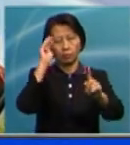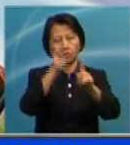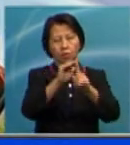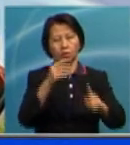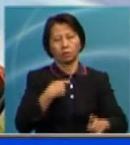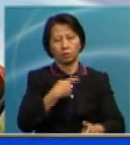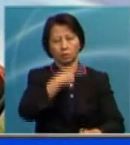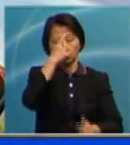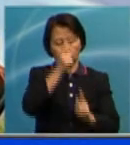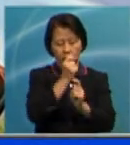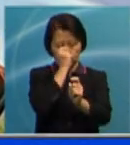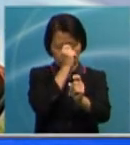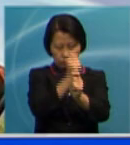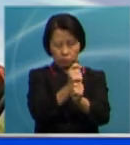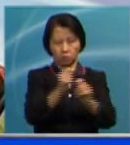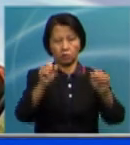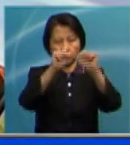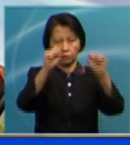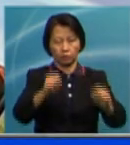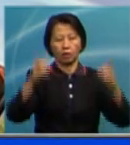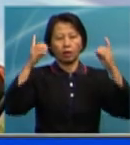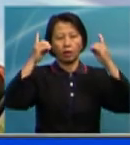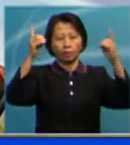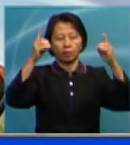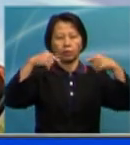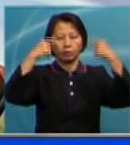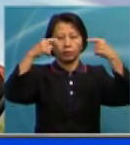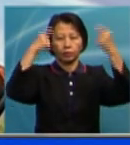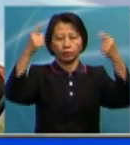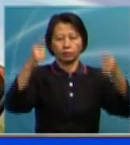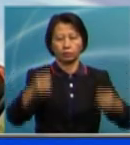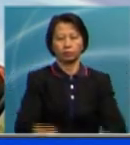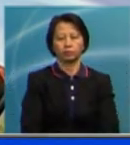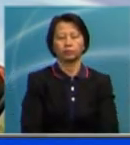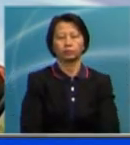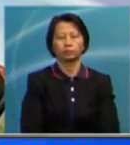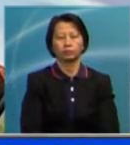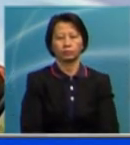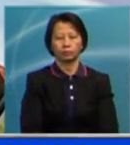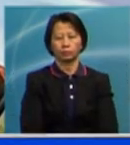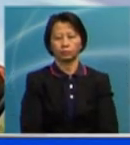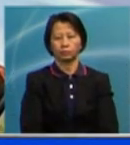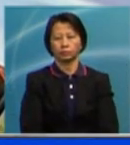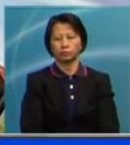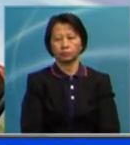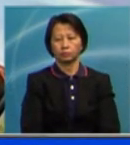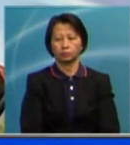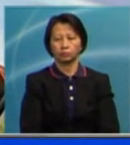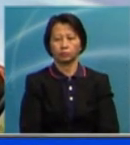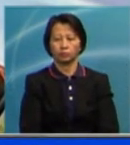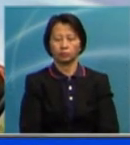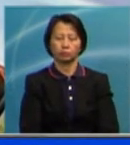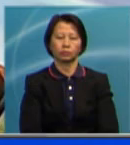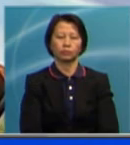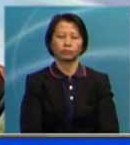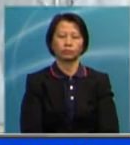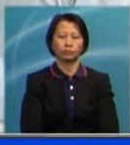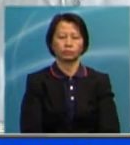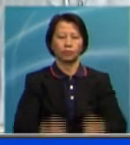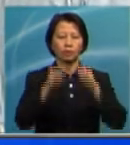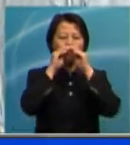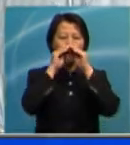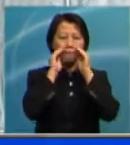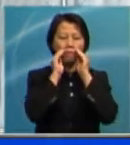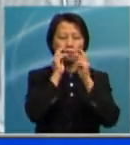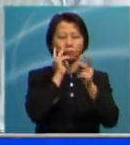untuk menentukan sistem pendidikan kita di bijjaya ini akan dapat dihasilkan dengan sebaik-baik tan Sri